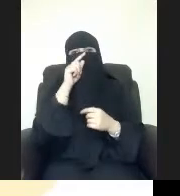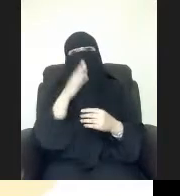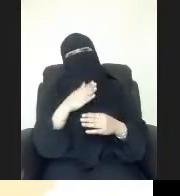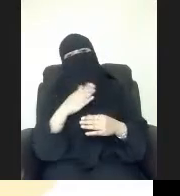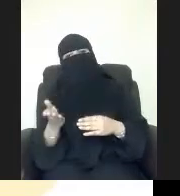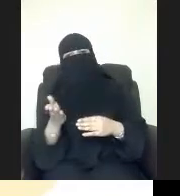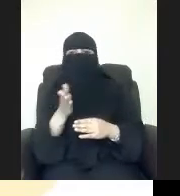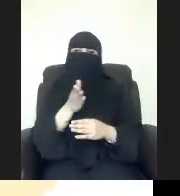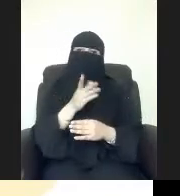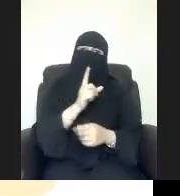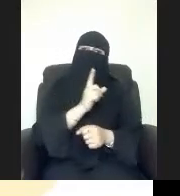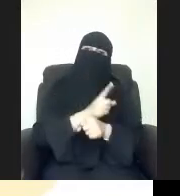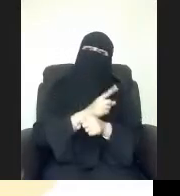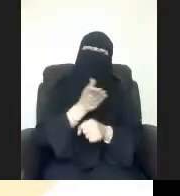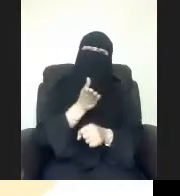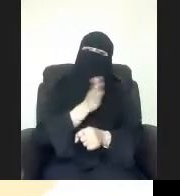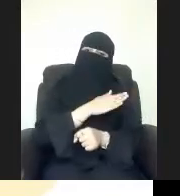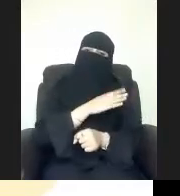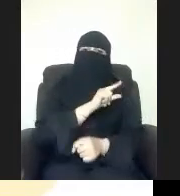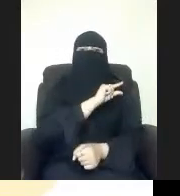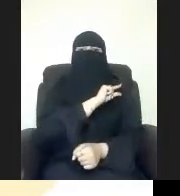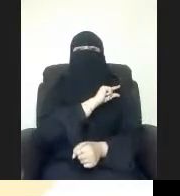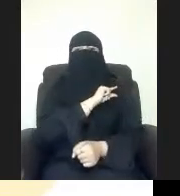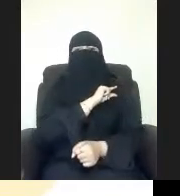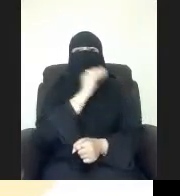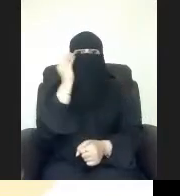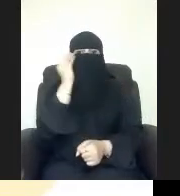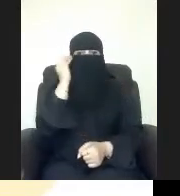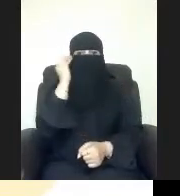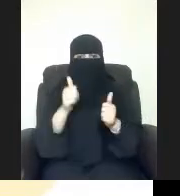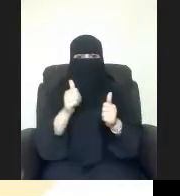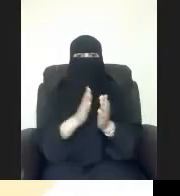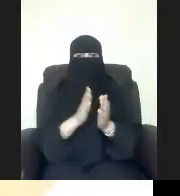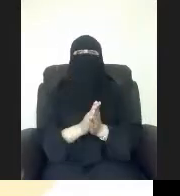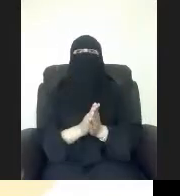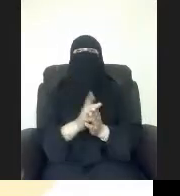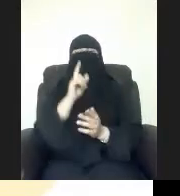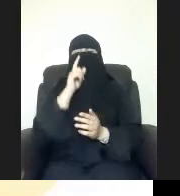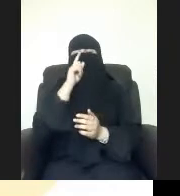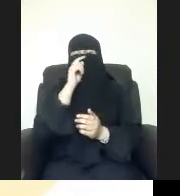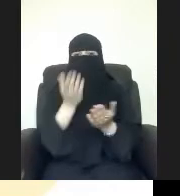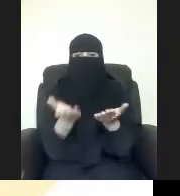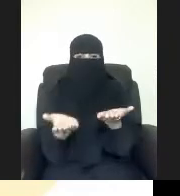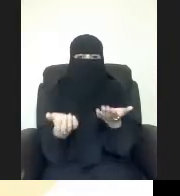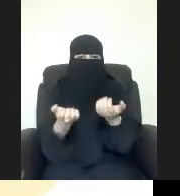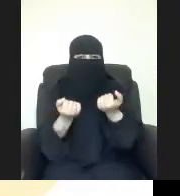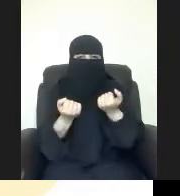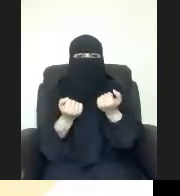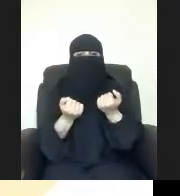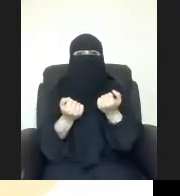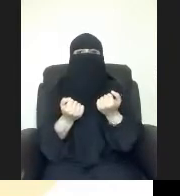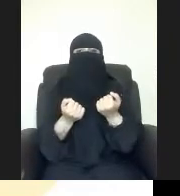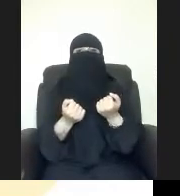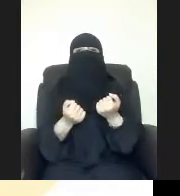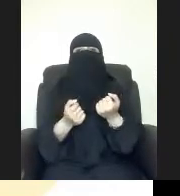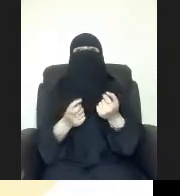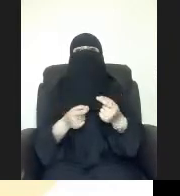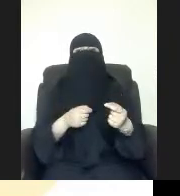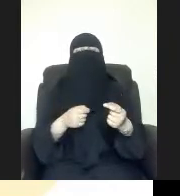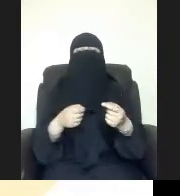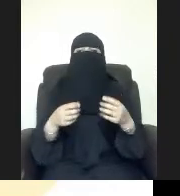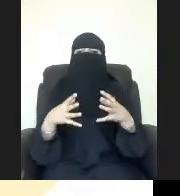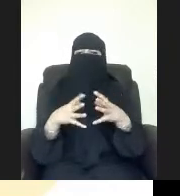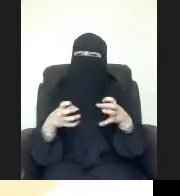المدمج؟ ولعلي أنقز بين الفقرات، اكتساب المتعلم المهارات الناعمة التي افتقدوها بالبعد